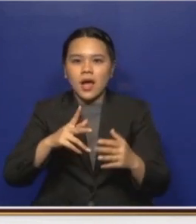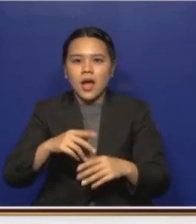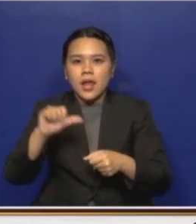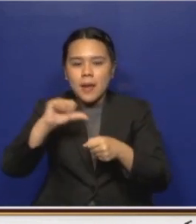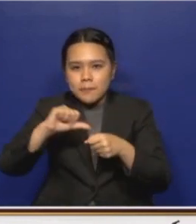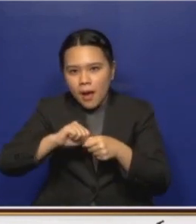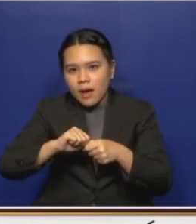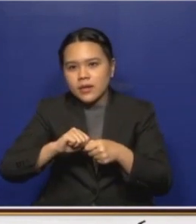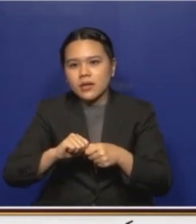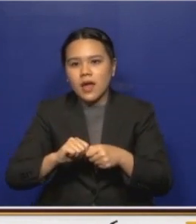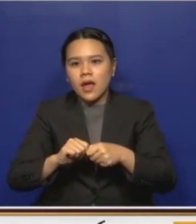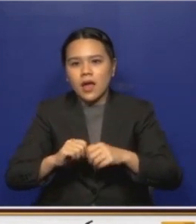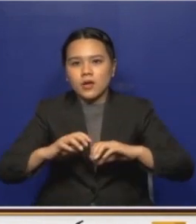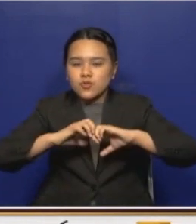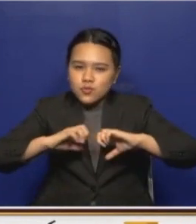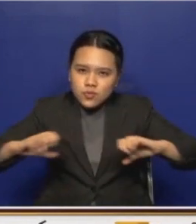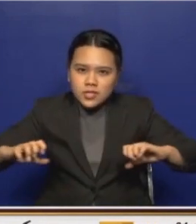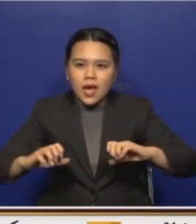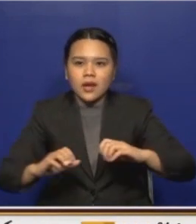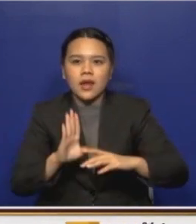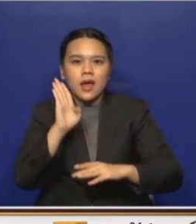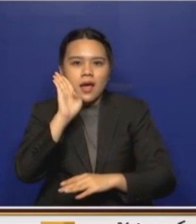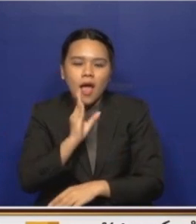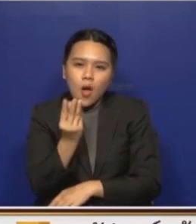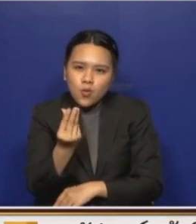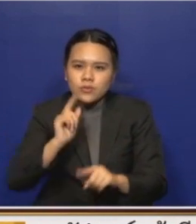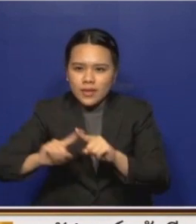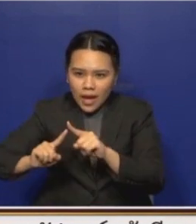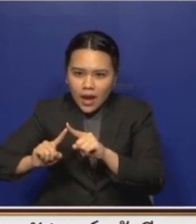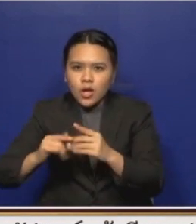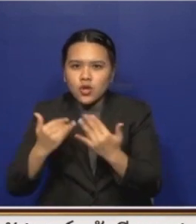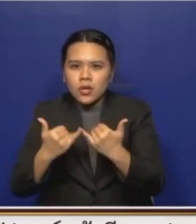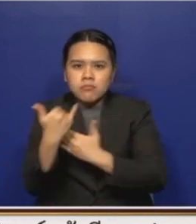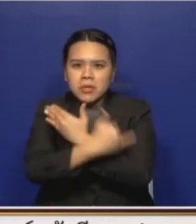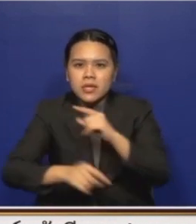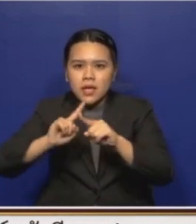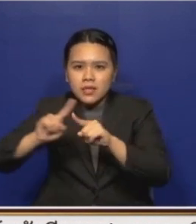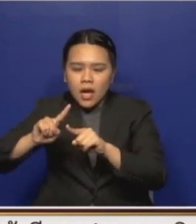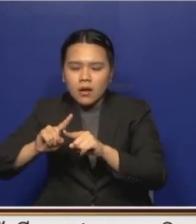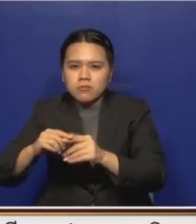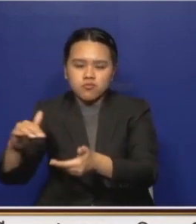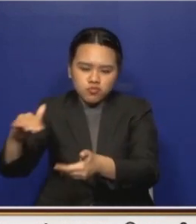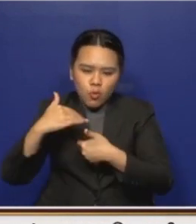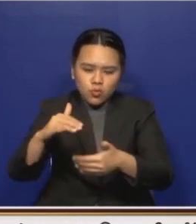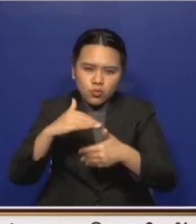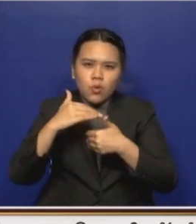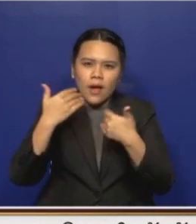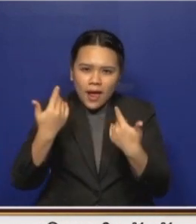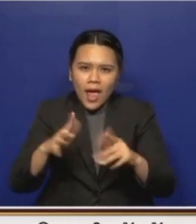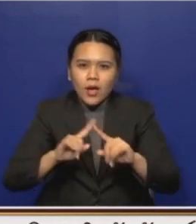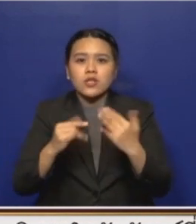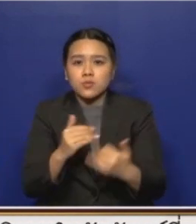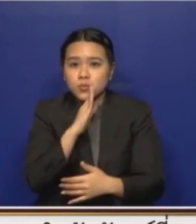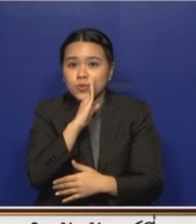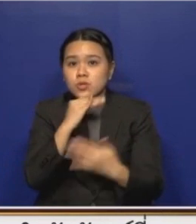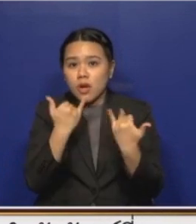ไรผมบอกเลยนะฮะ63เนี่ยยังก้ำกึ่งเดียวท่านดูข้อเท็จจริงต่อไปแล้วท่านจะเห็นตัว